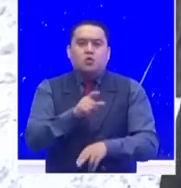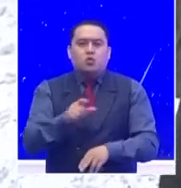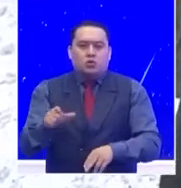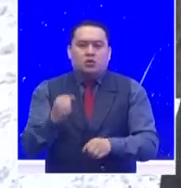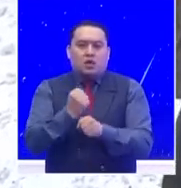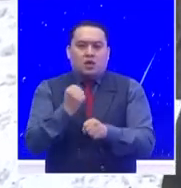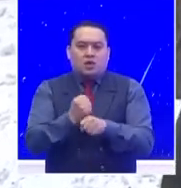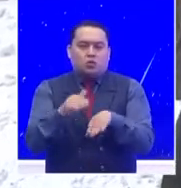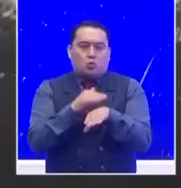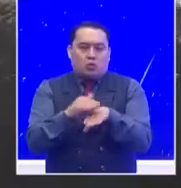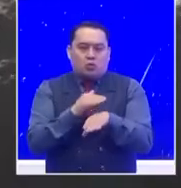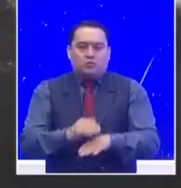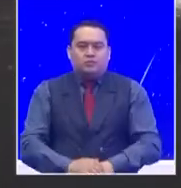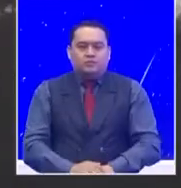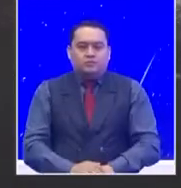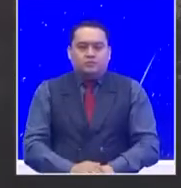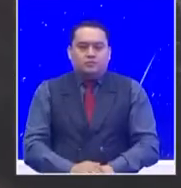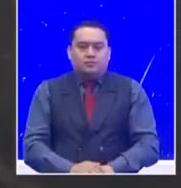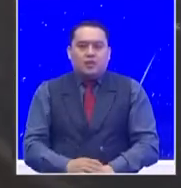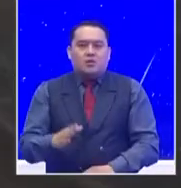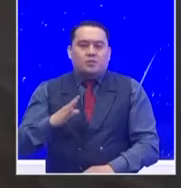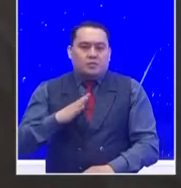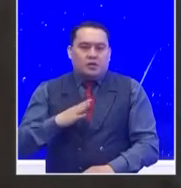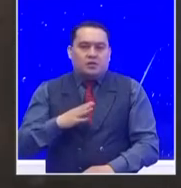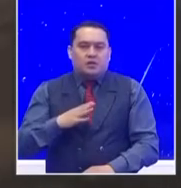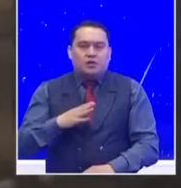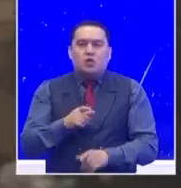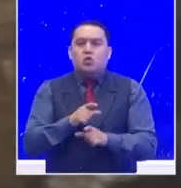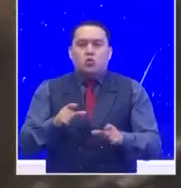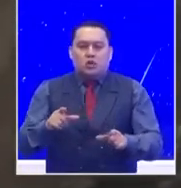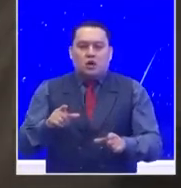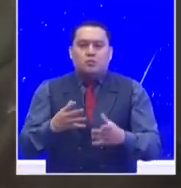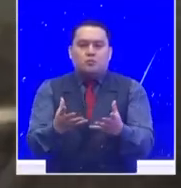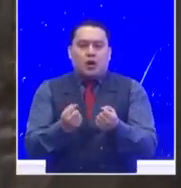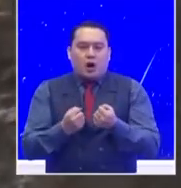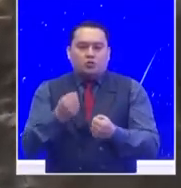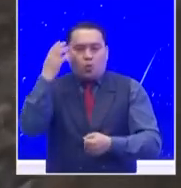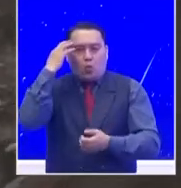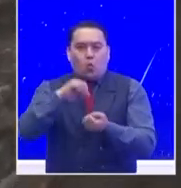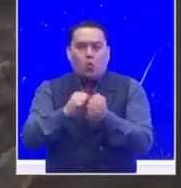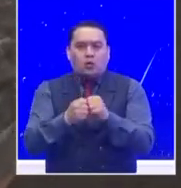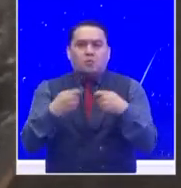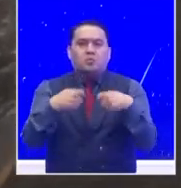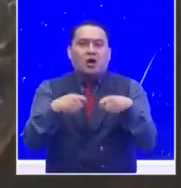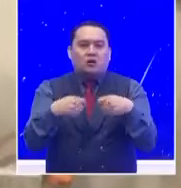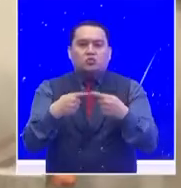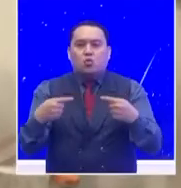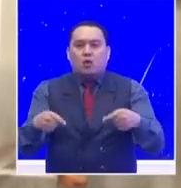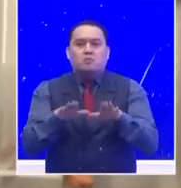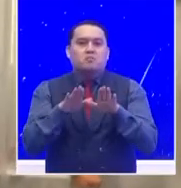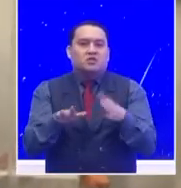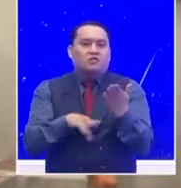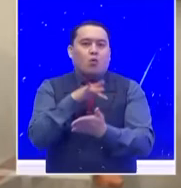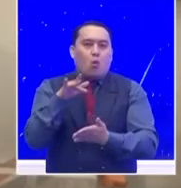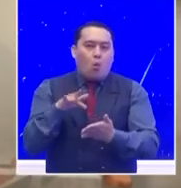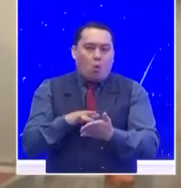которые делают все-таки добро. Однако были и недобросовестные люди. Получив уголь, они перепродавали на других тупиках